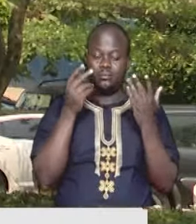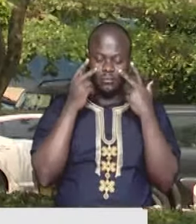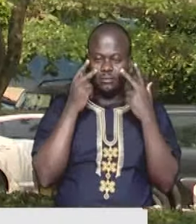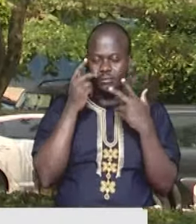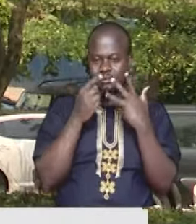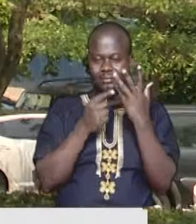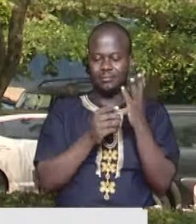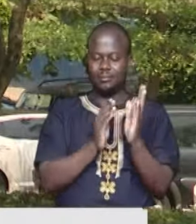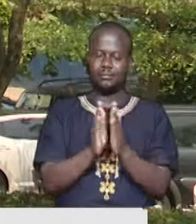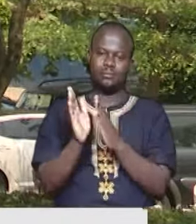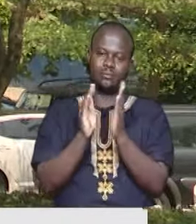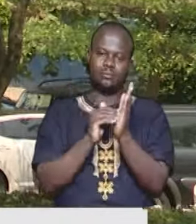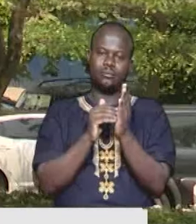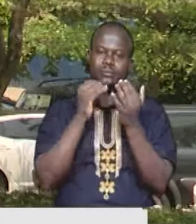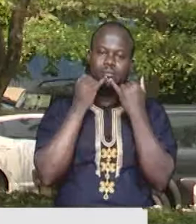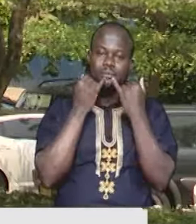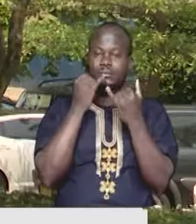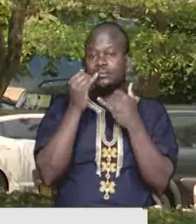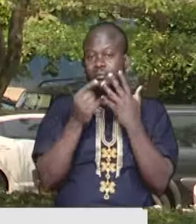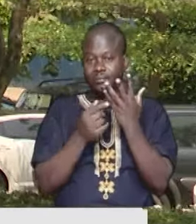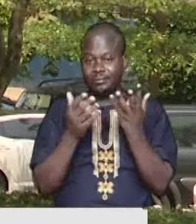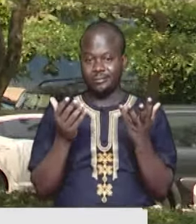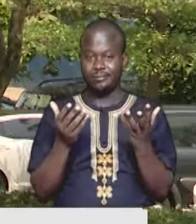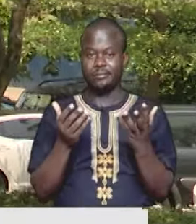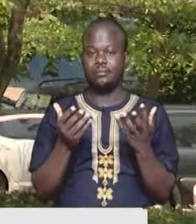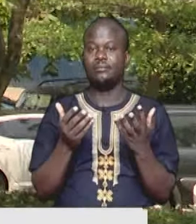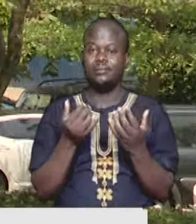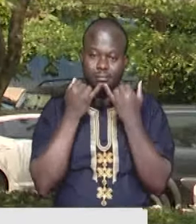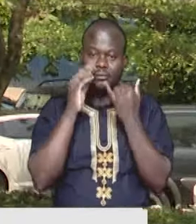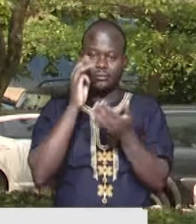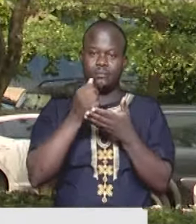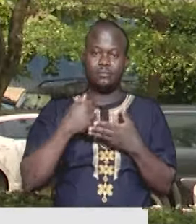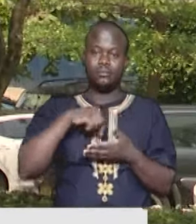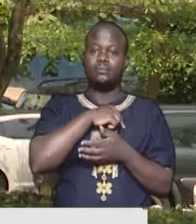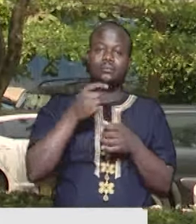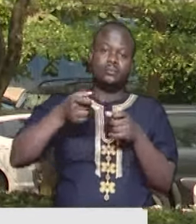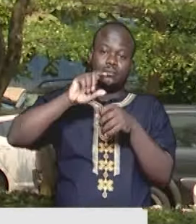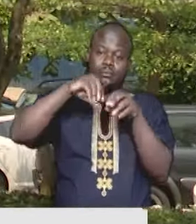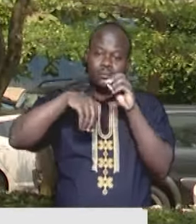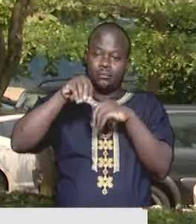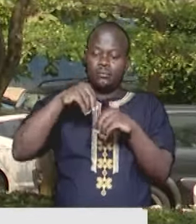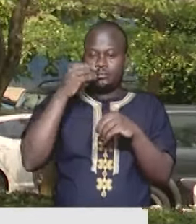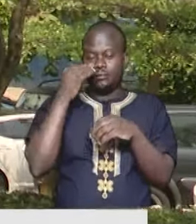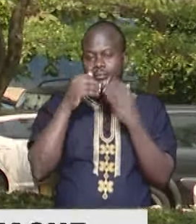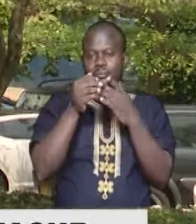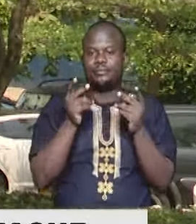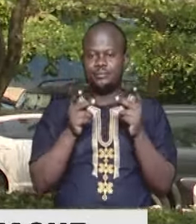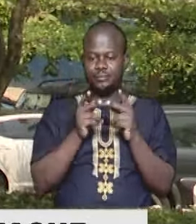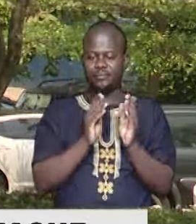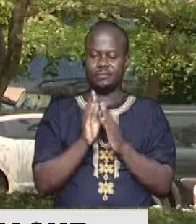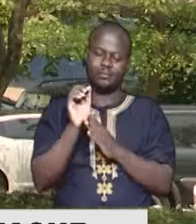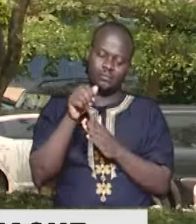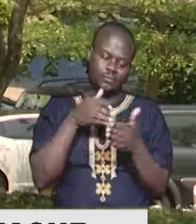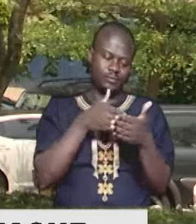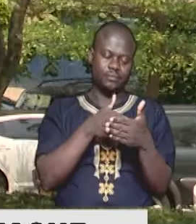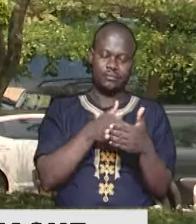nateganije n'aya makuru, nta aya makuru ari bumfashe kongera umusaruro. Niba ari aho ibyo nateganijwe bishobora